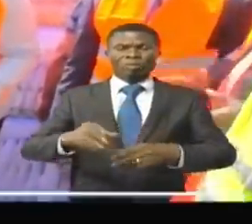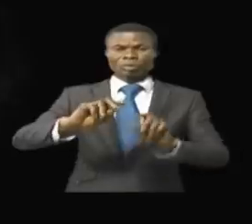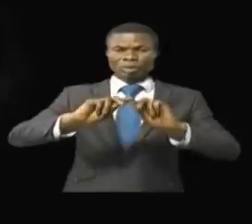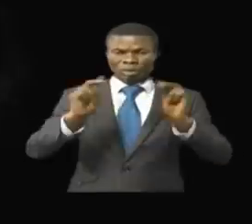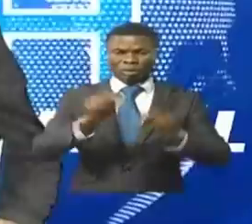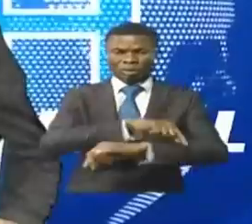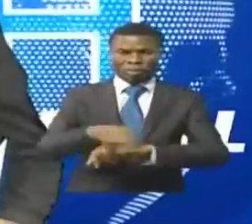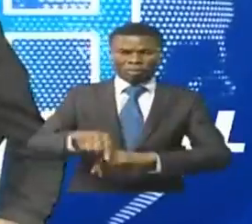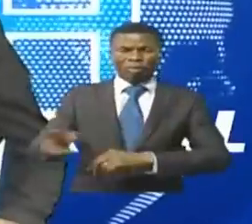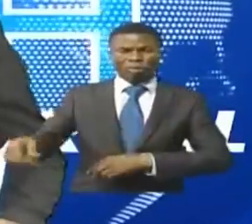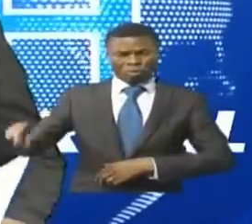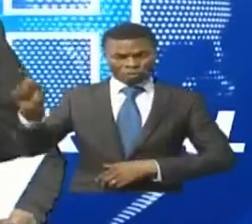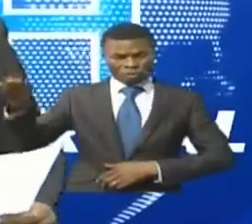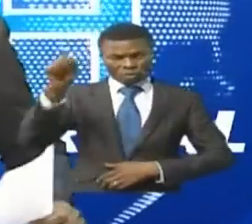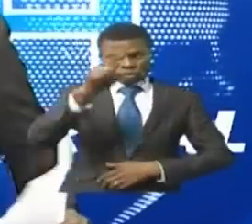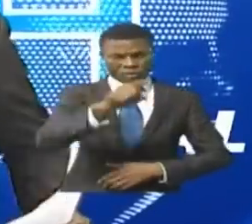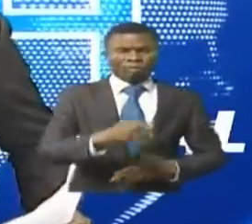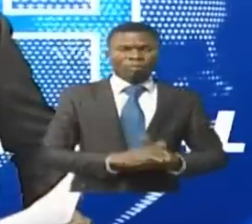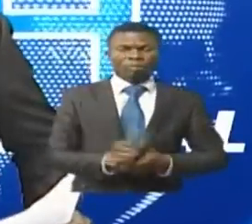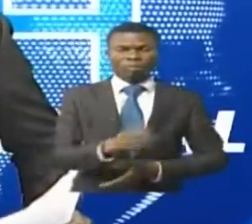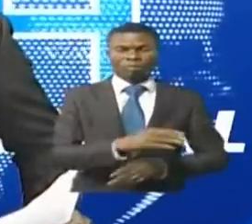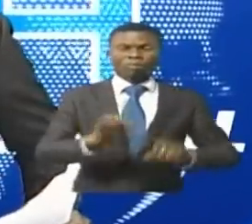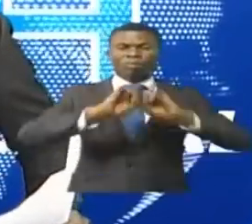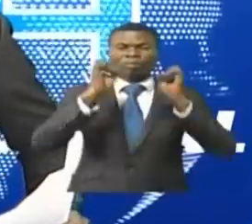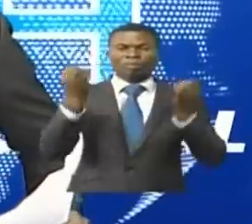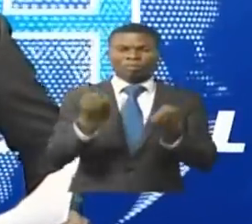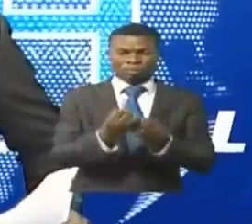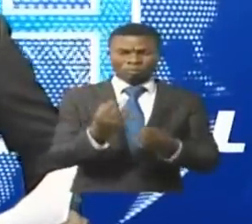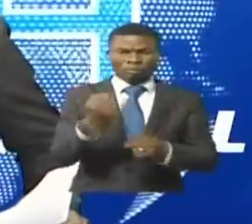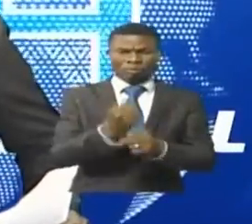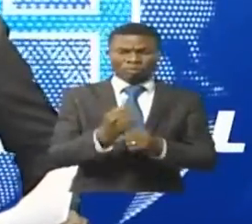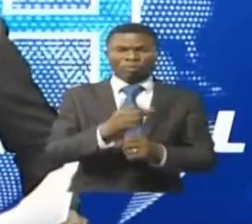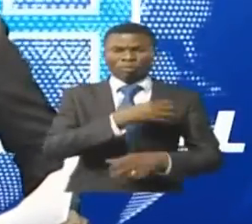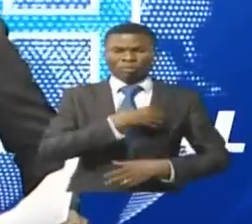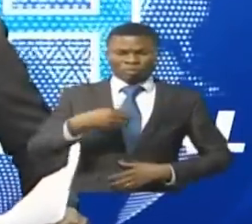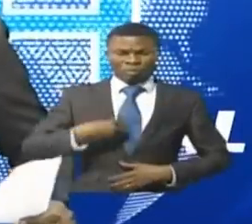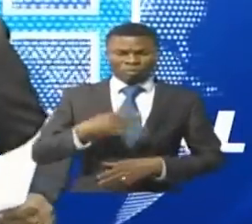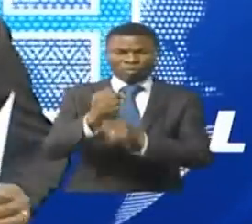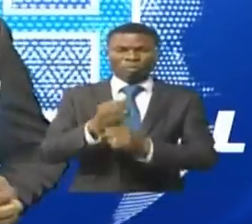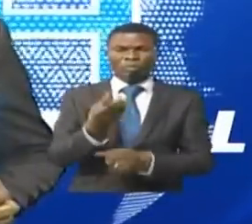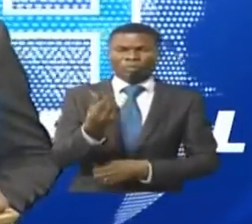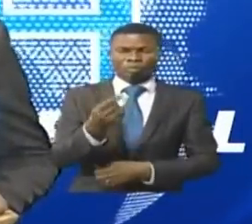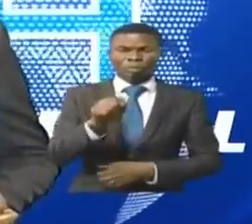provinciales. L'entrepreneuriat féminin va bientôt bénéficier d'un budget